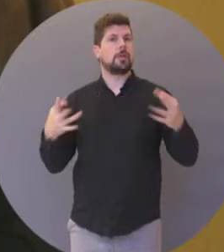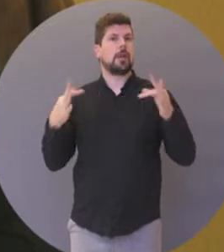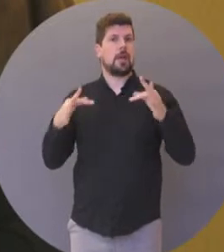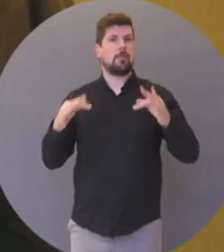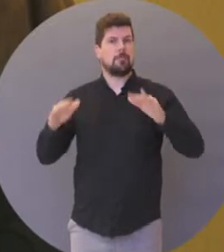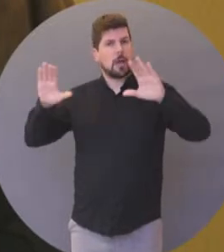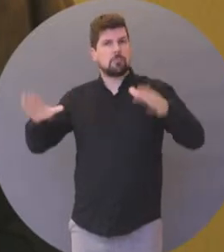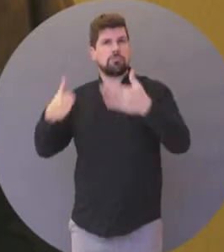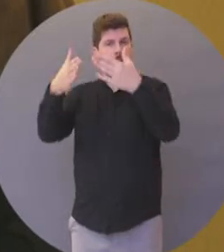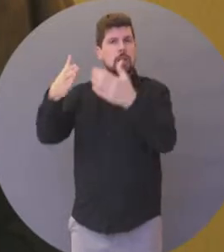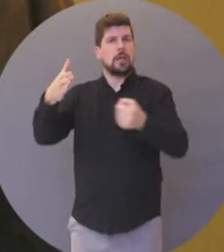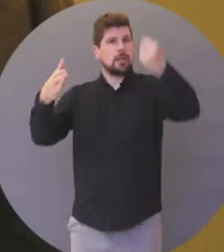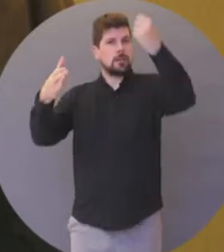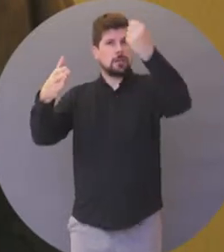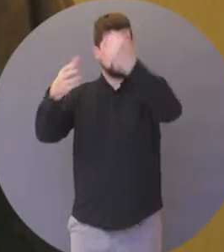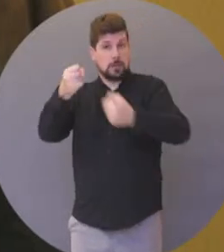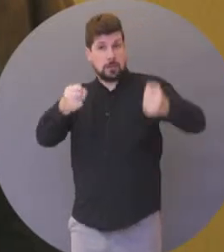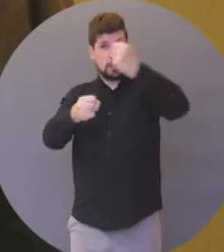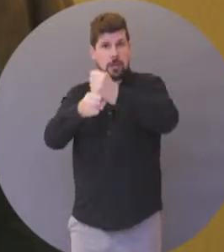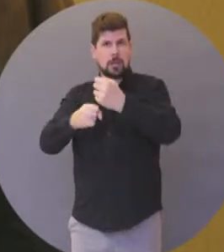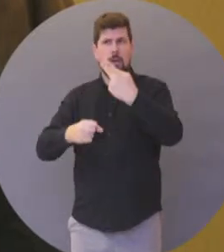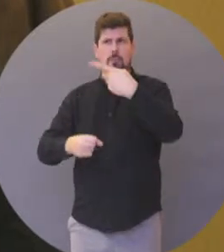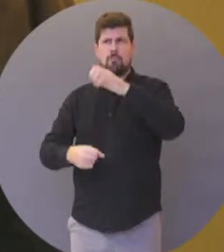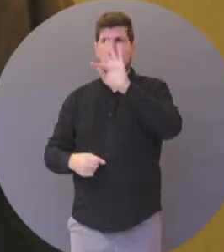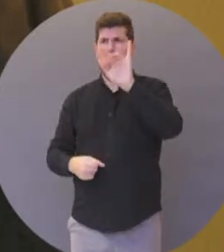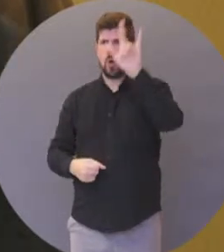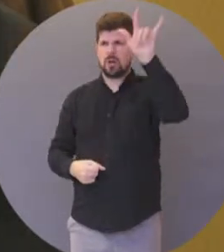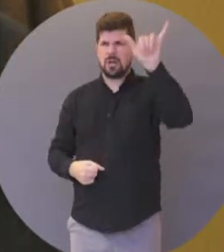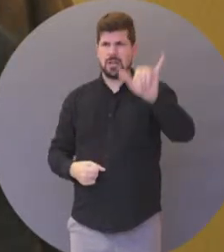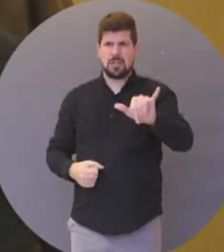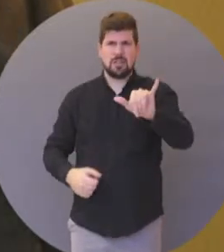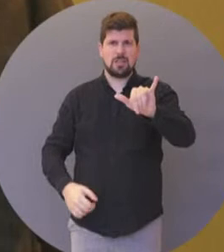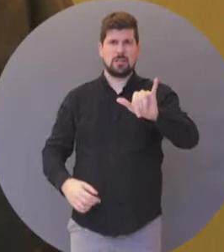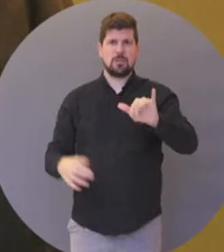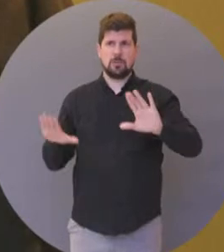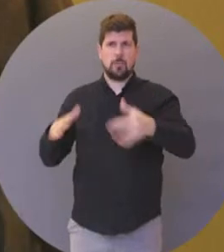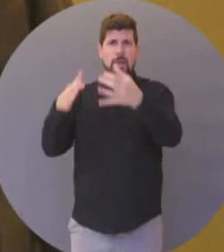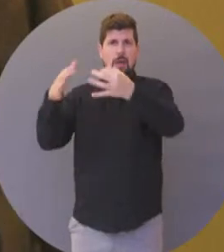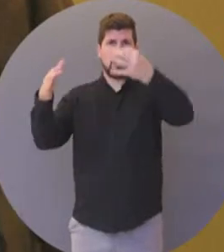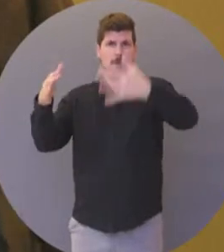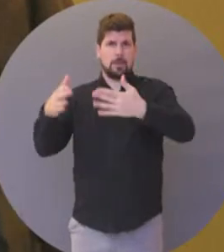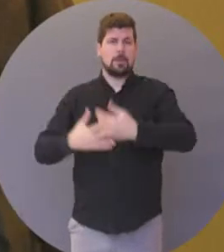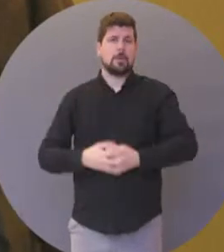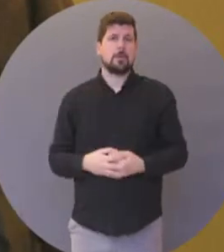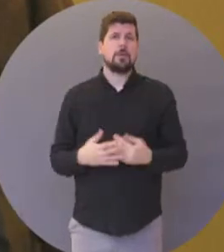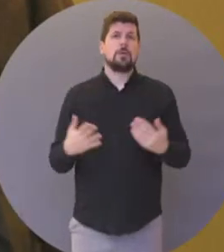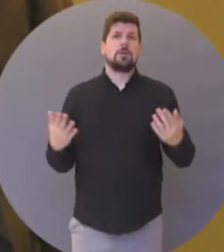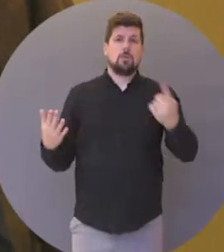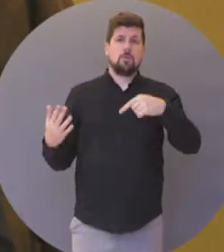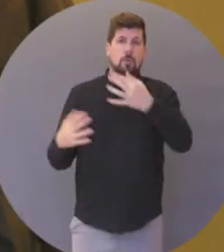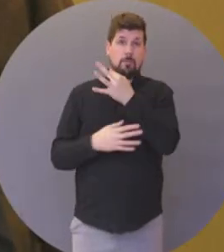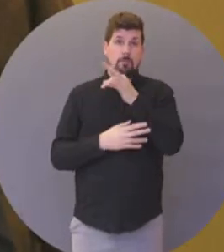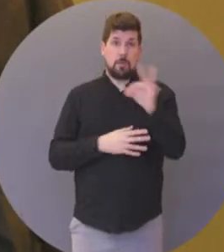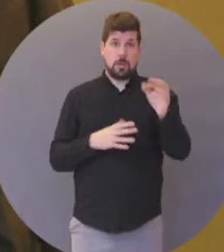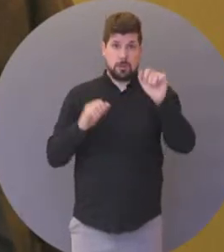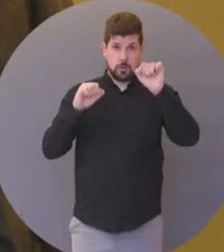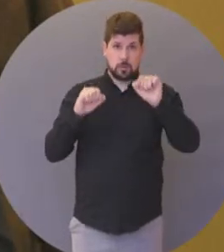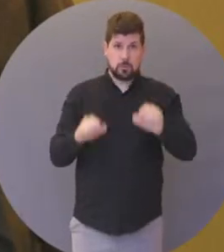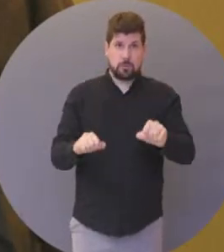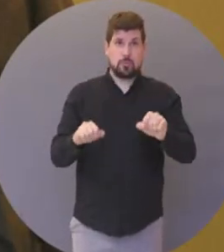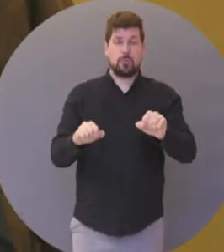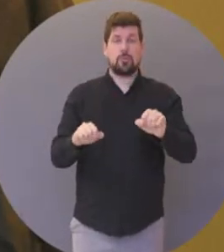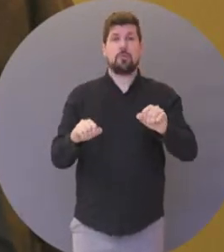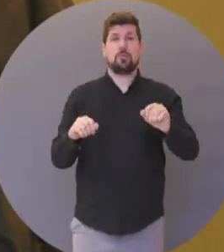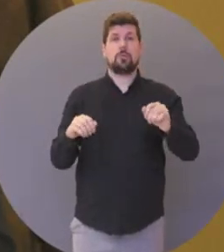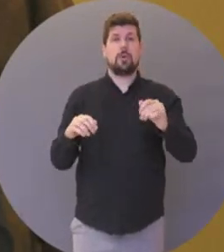à pan Lille l'État français et EDF s'enfonce année après année dans une impasse tant financière industrielle qui menace sa capacité à investir